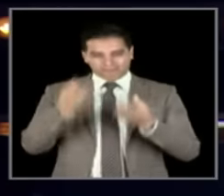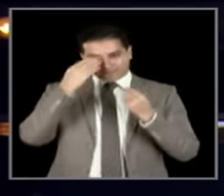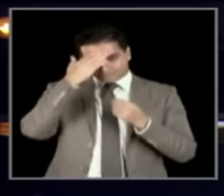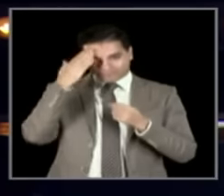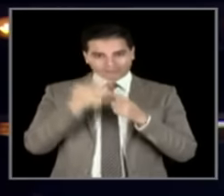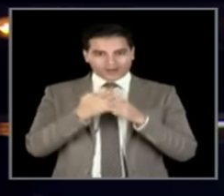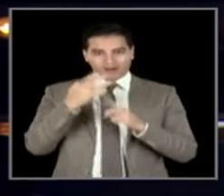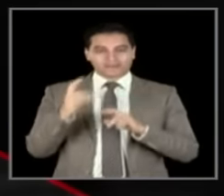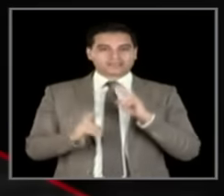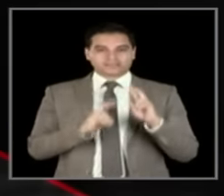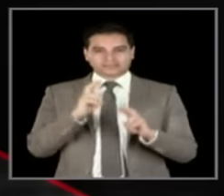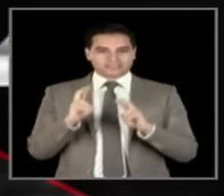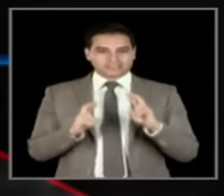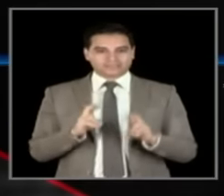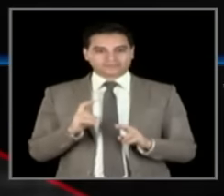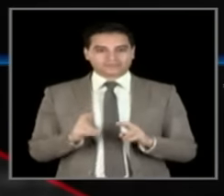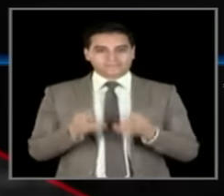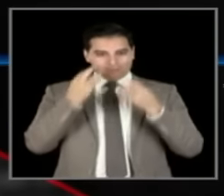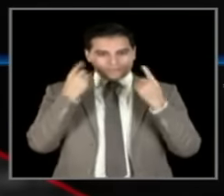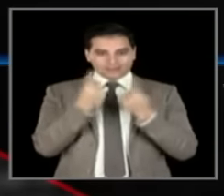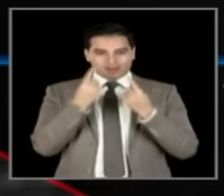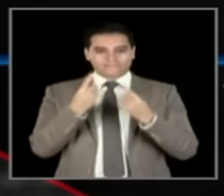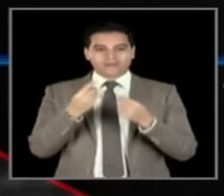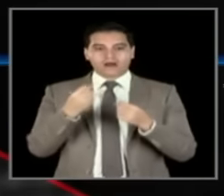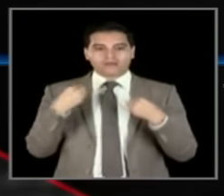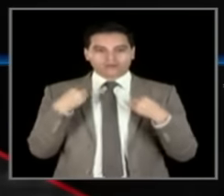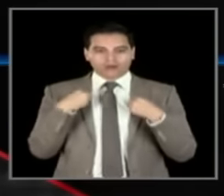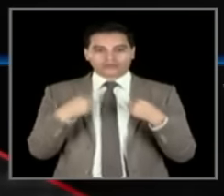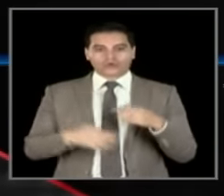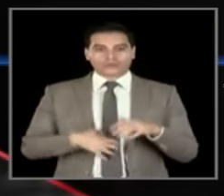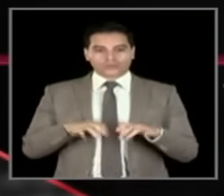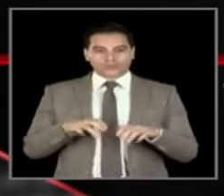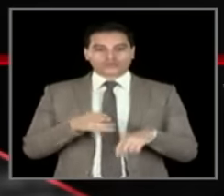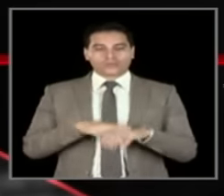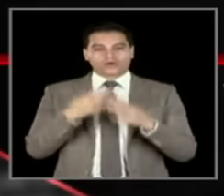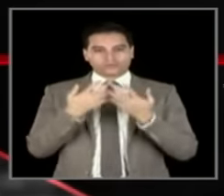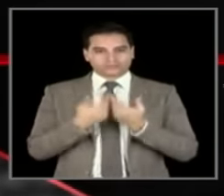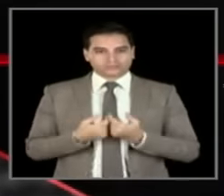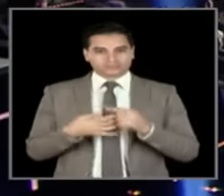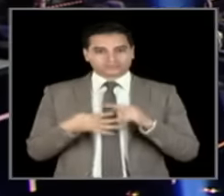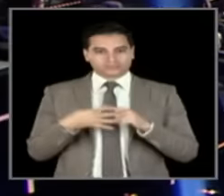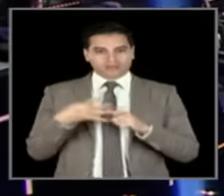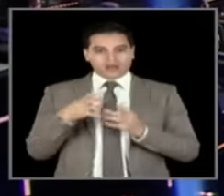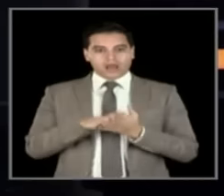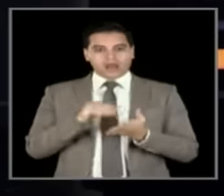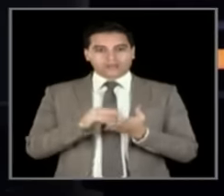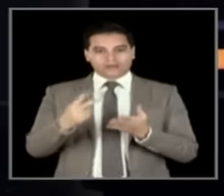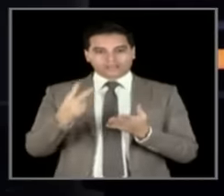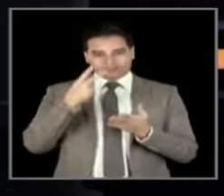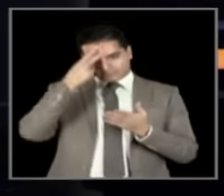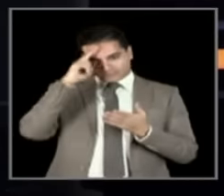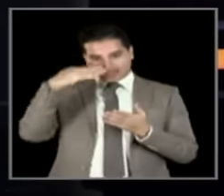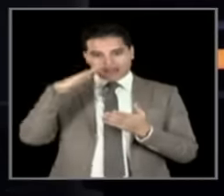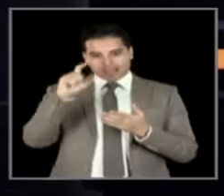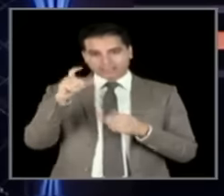فقرة المعرفة أربع أسئلة: معلومات عامة، رياضة، تكنولوجيا، وقدرات ذهنية. أول اتنين